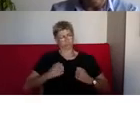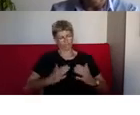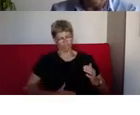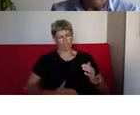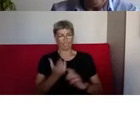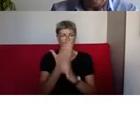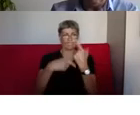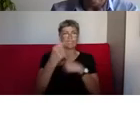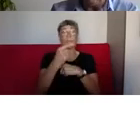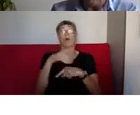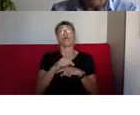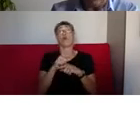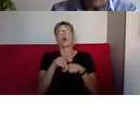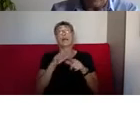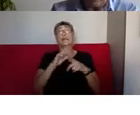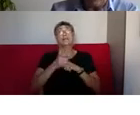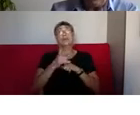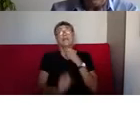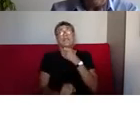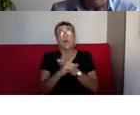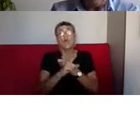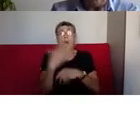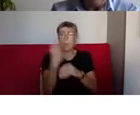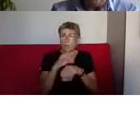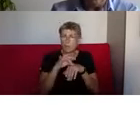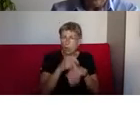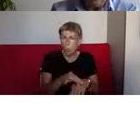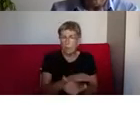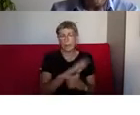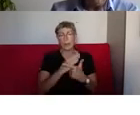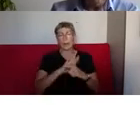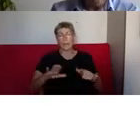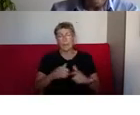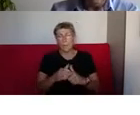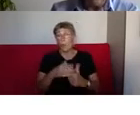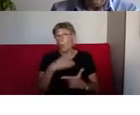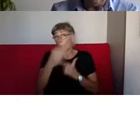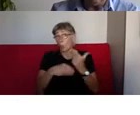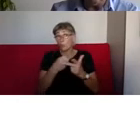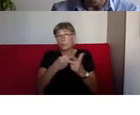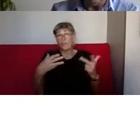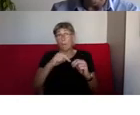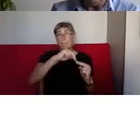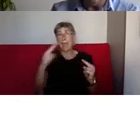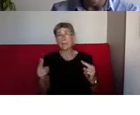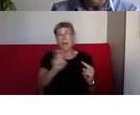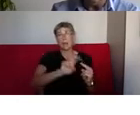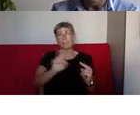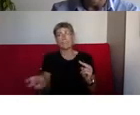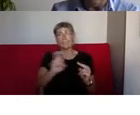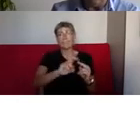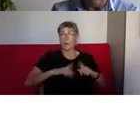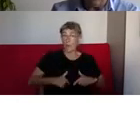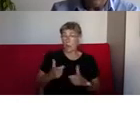dispositifs innovants comme l'apprentissage accompagné, la formation bien sûr. Aussi développer des passerelles entre l'entreprise, l'école et les